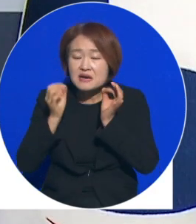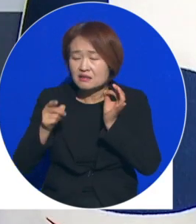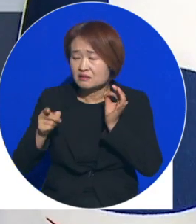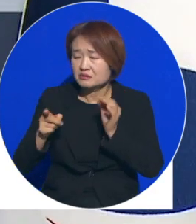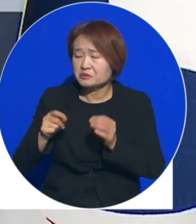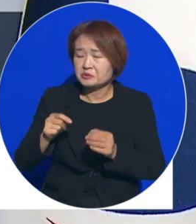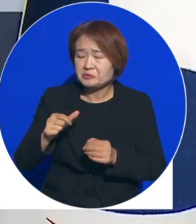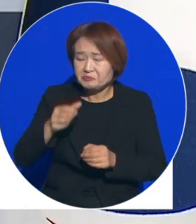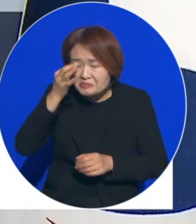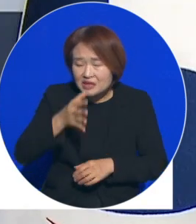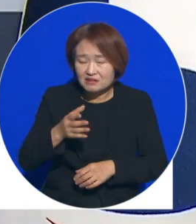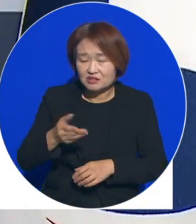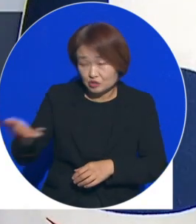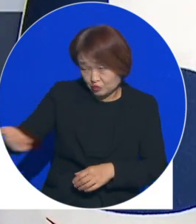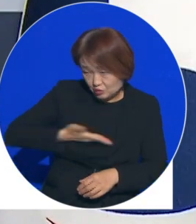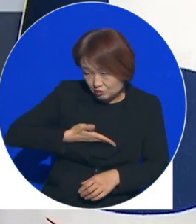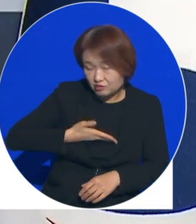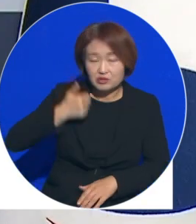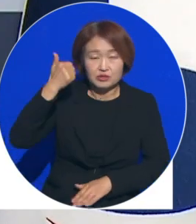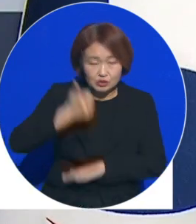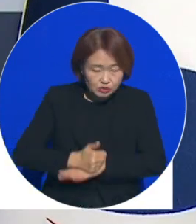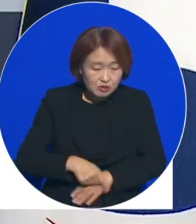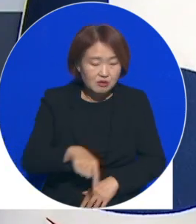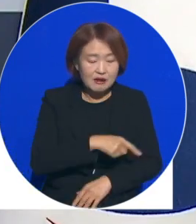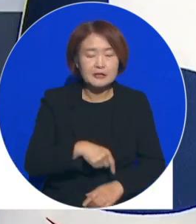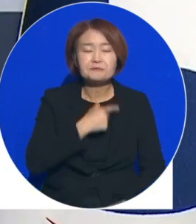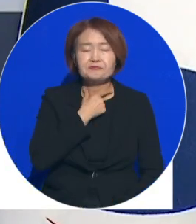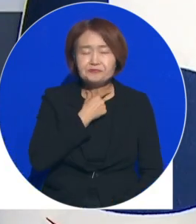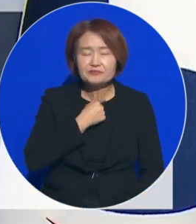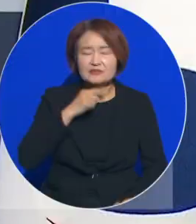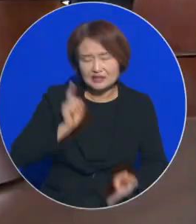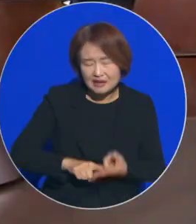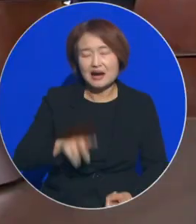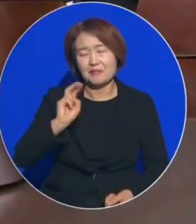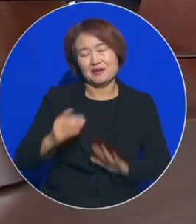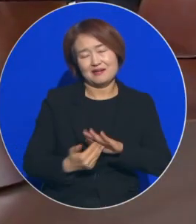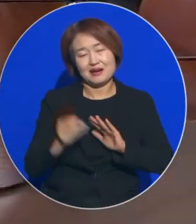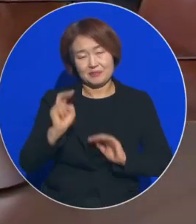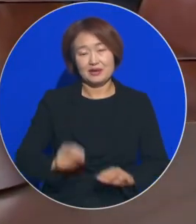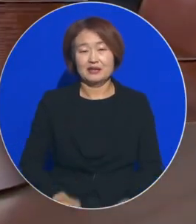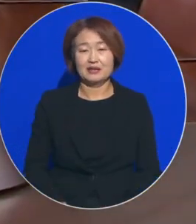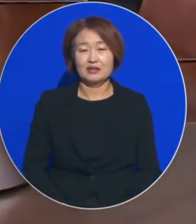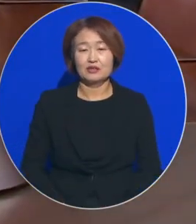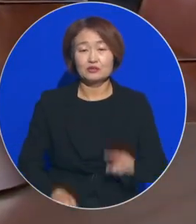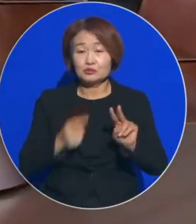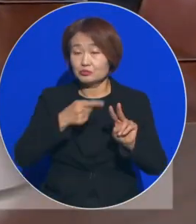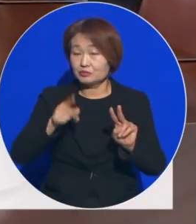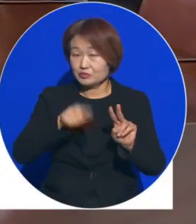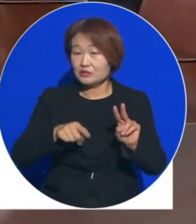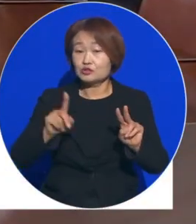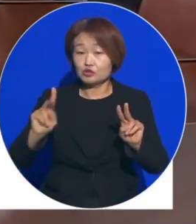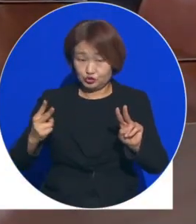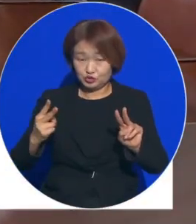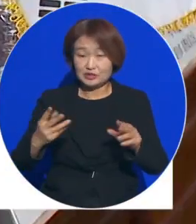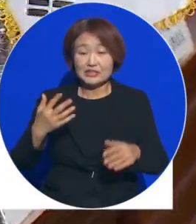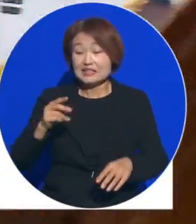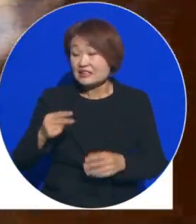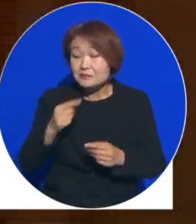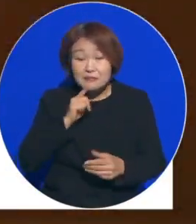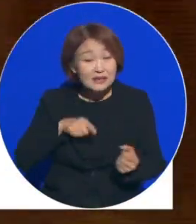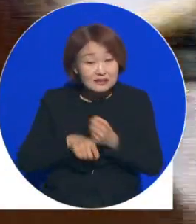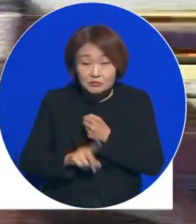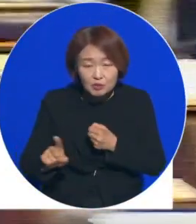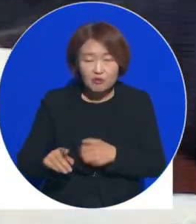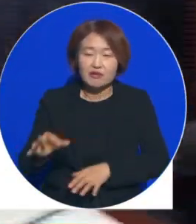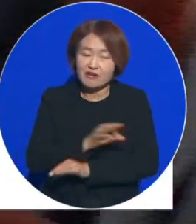따라서 그 물컵은 더 채워질 것으로 기대를 합니다 플스 대화 등 중단됐던 양국 협의체도